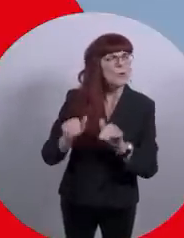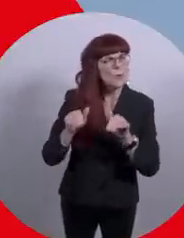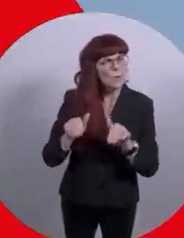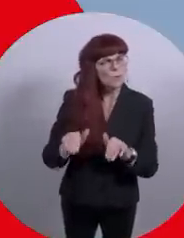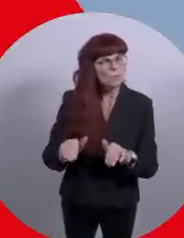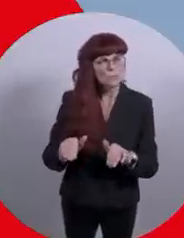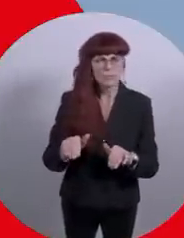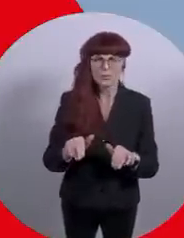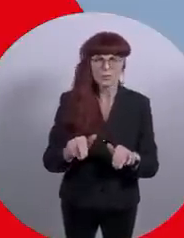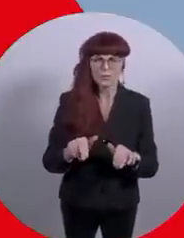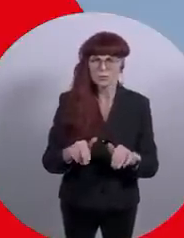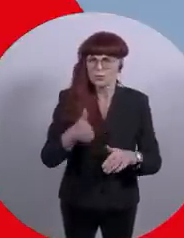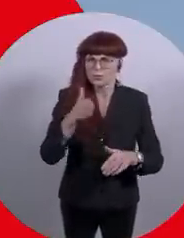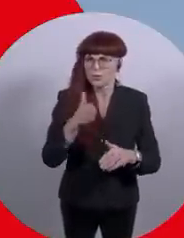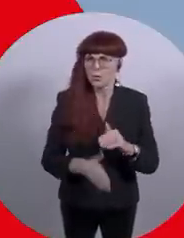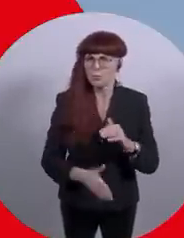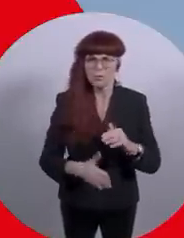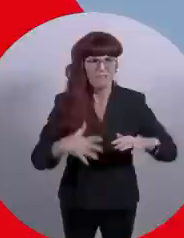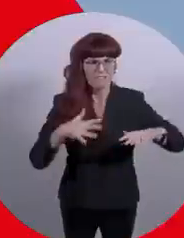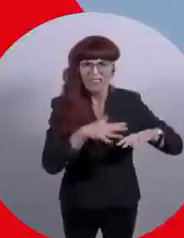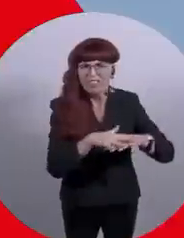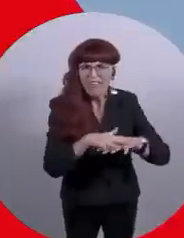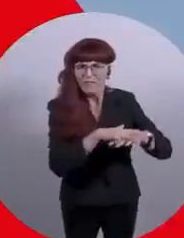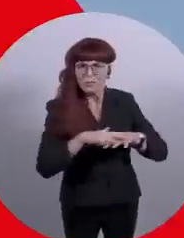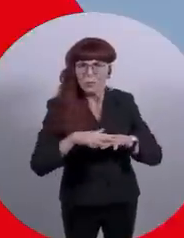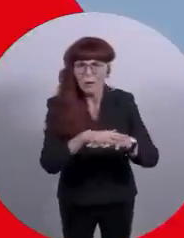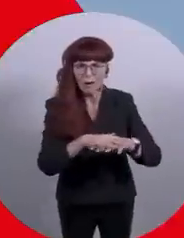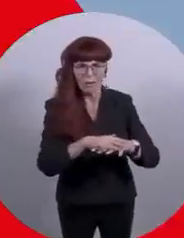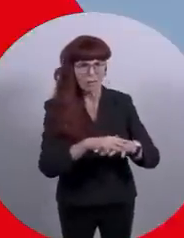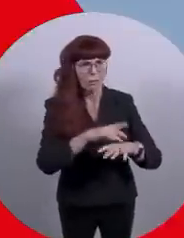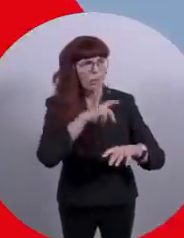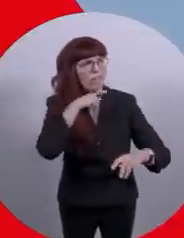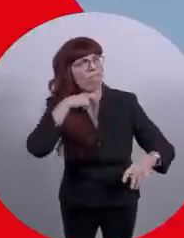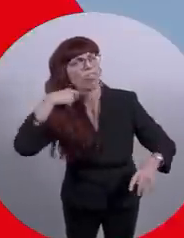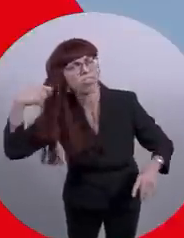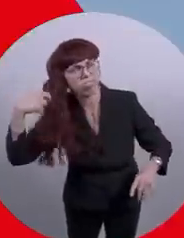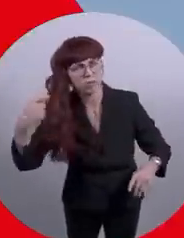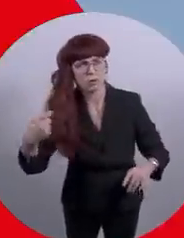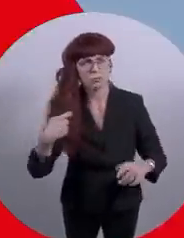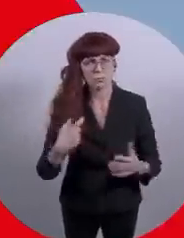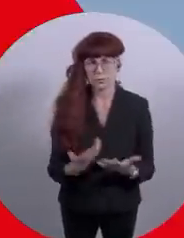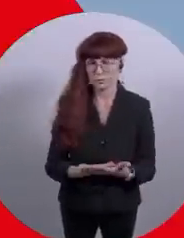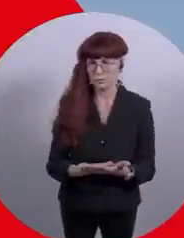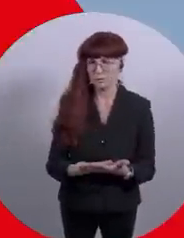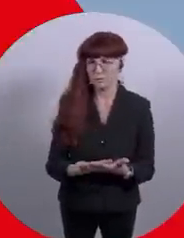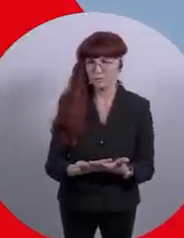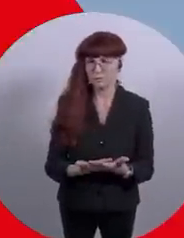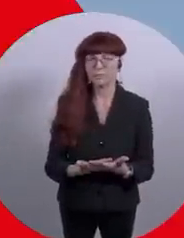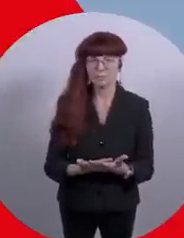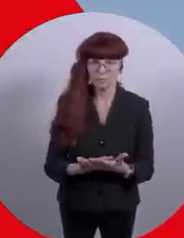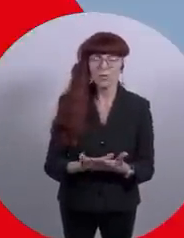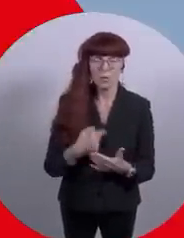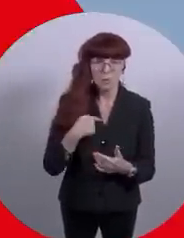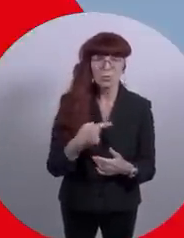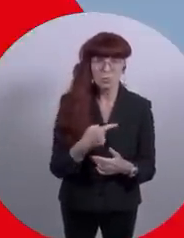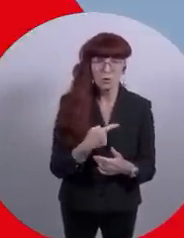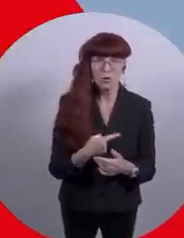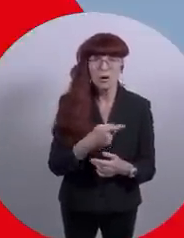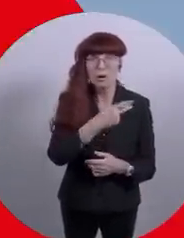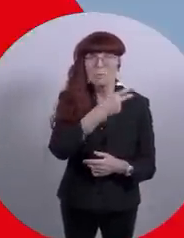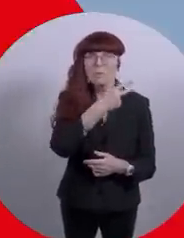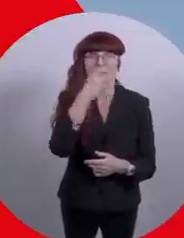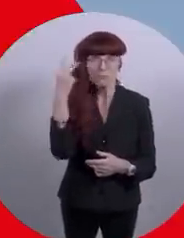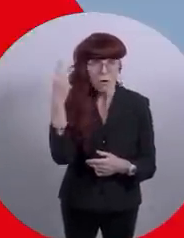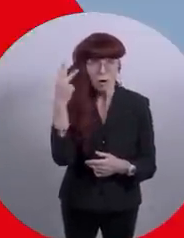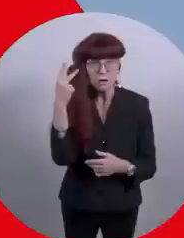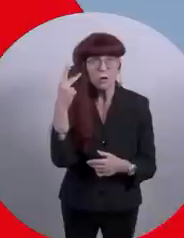von diesen Vernetzungen und Verstrickungen dass wir das sind die auch der Bevölkerung da sind wir